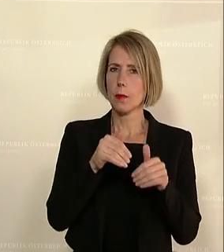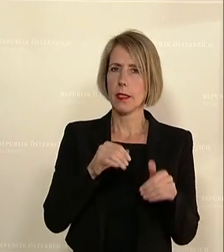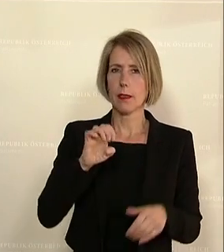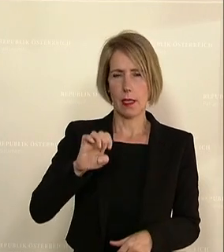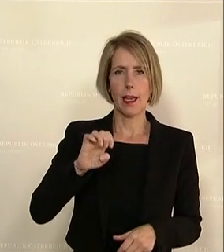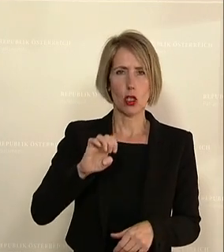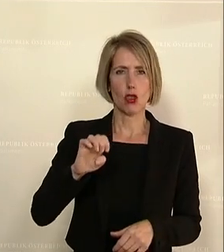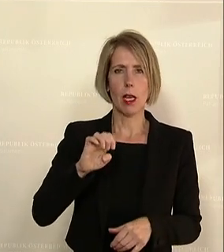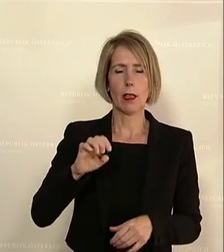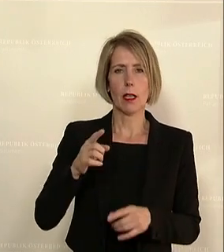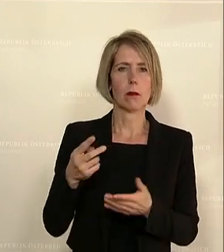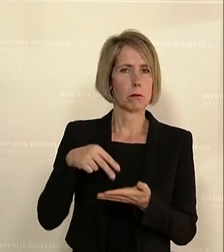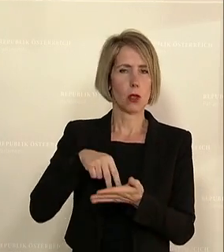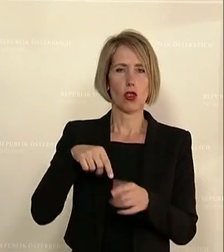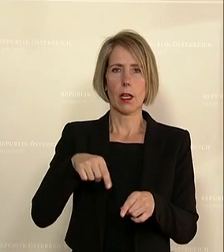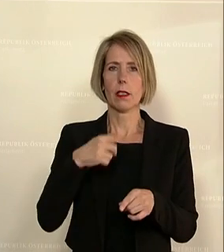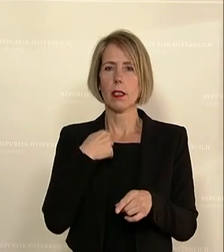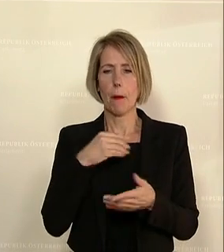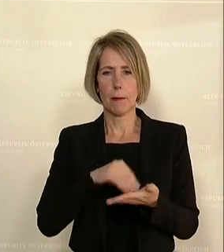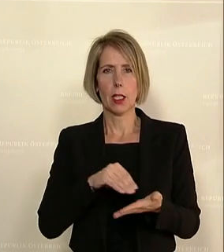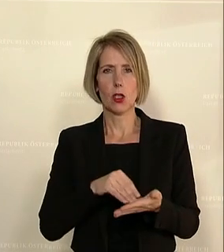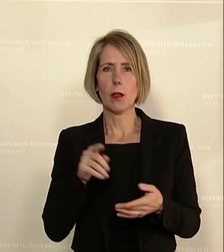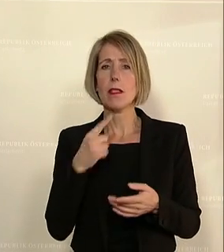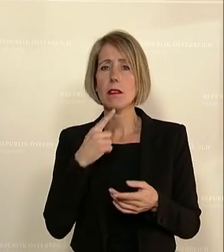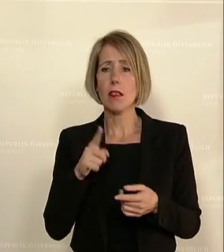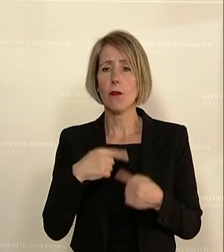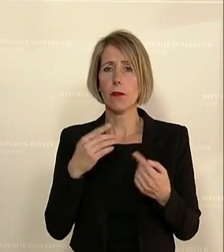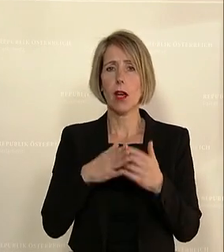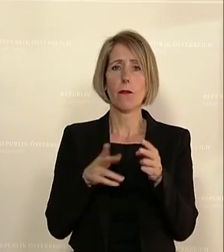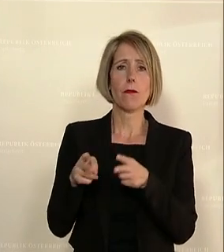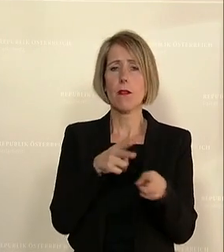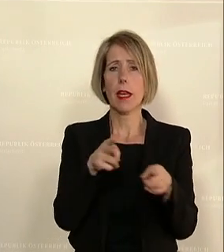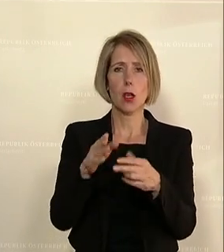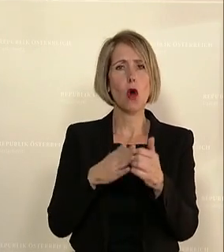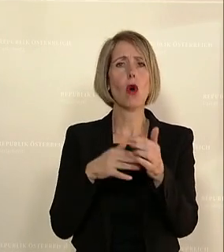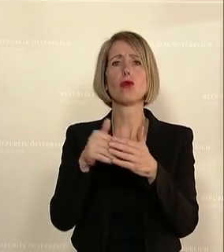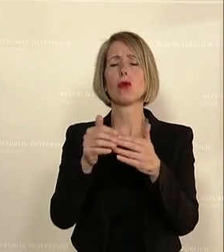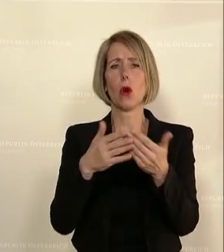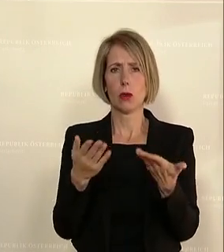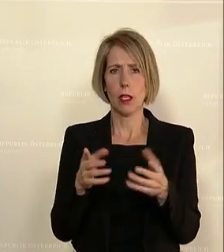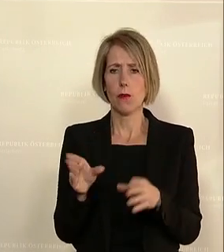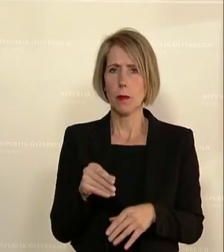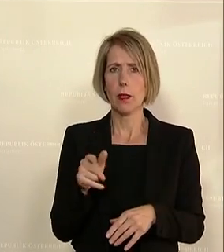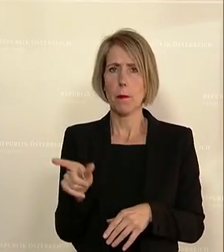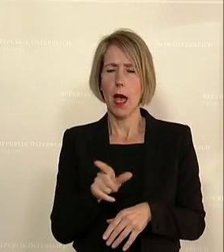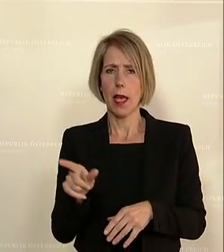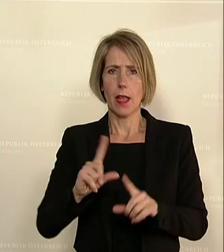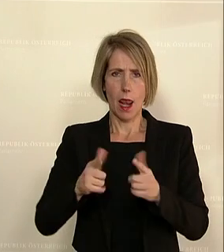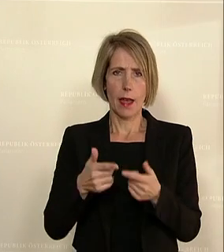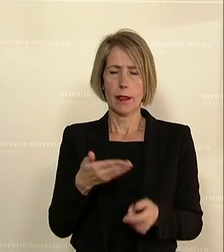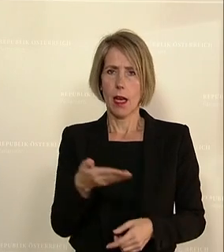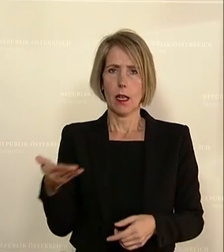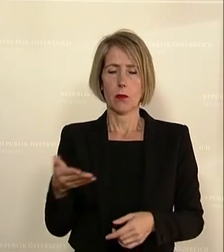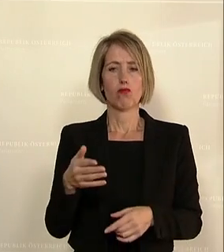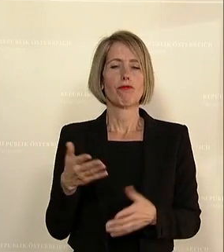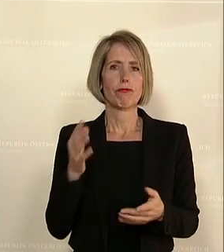ich habe mitgeschrieben, sie hat gesagt, wir sind auf einem konstruktiven Weg mit den beiden Ländern. Und was wir so hören, es wird ja ohnehin im